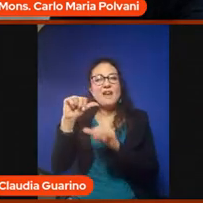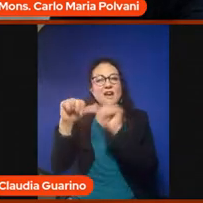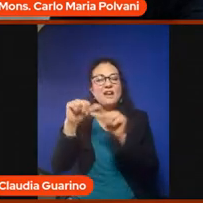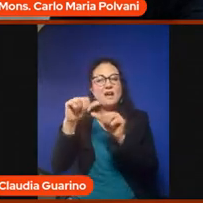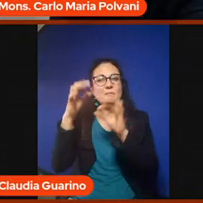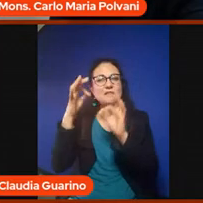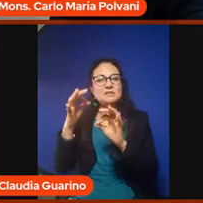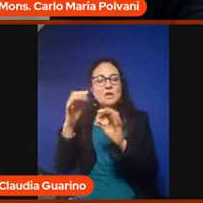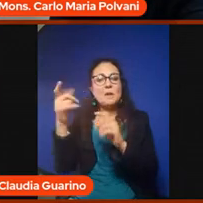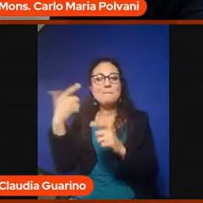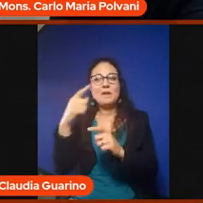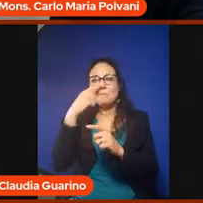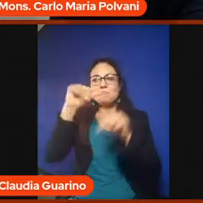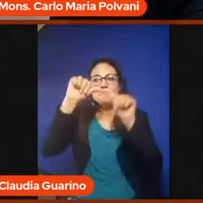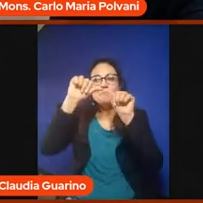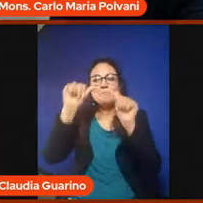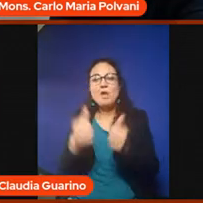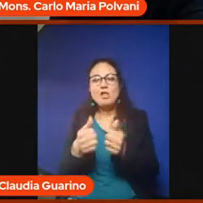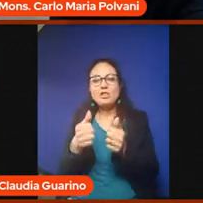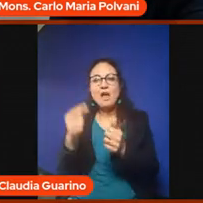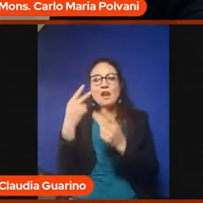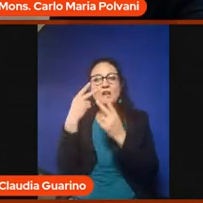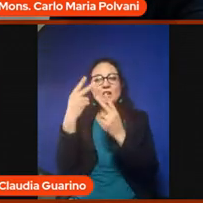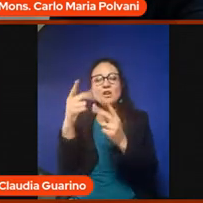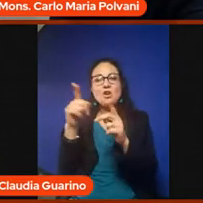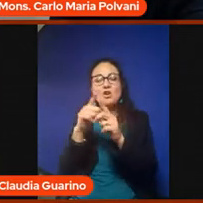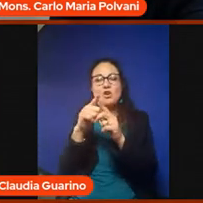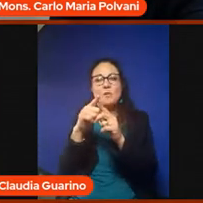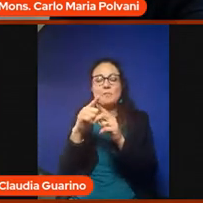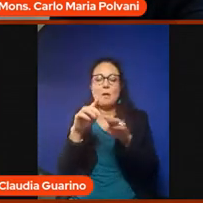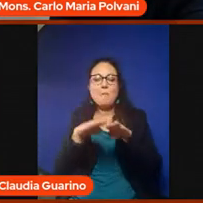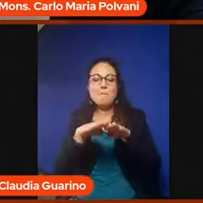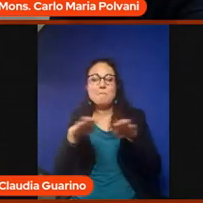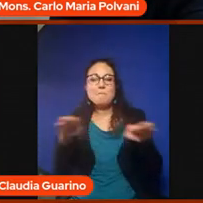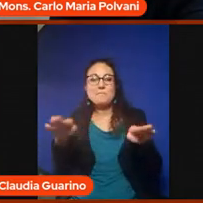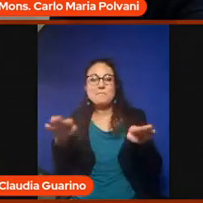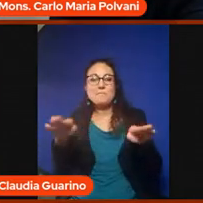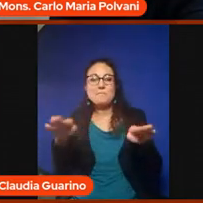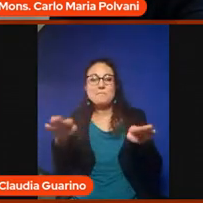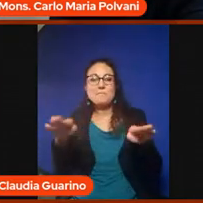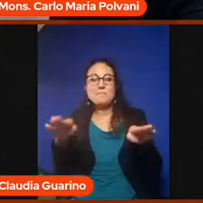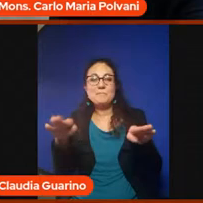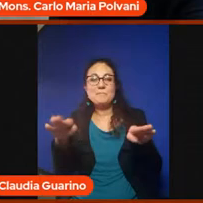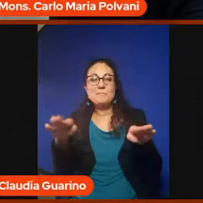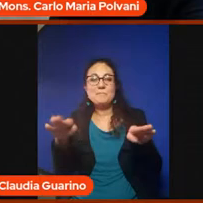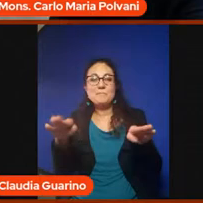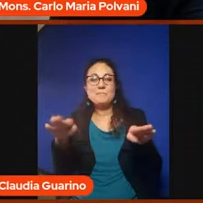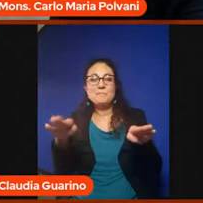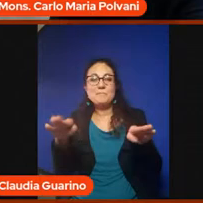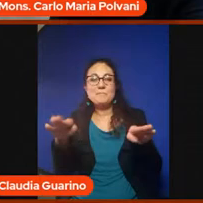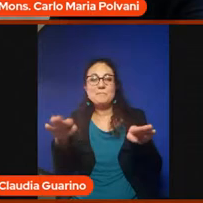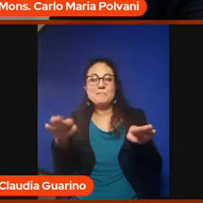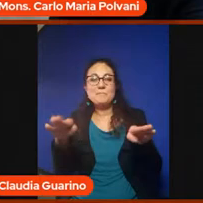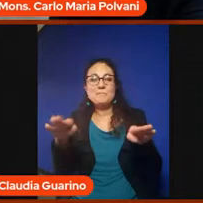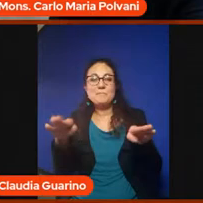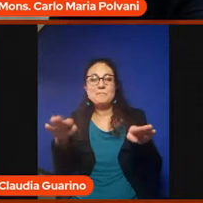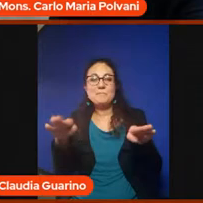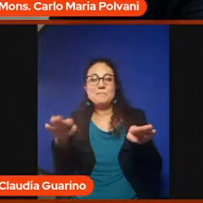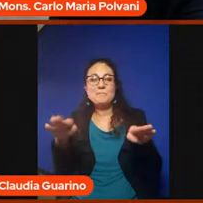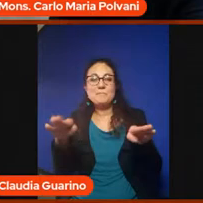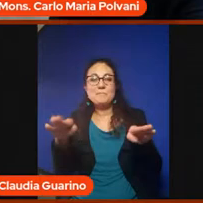un modello basato sulla teoria dei sistemi, cioè della complessità. E tanti